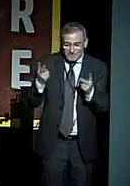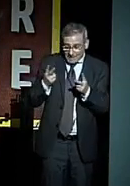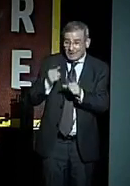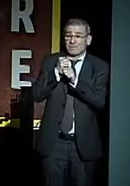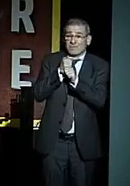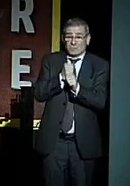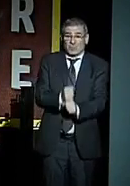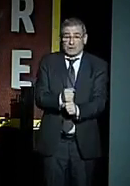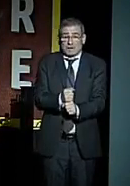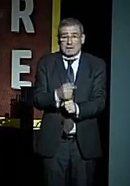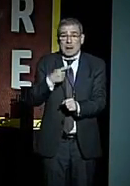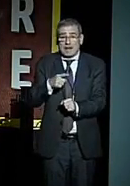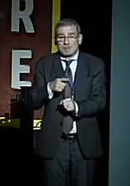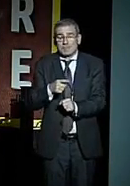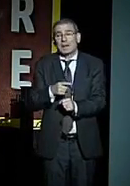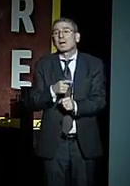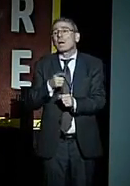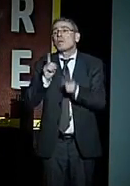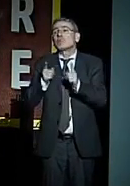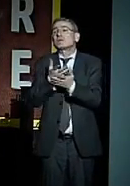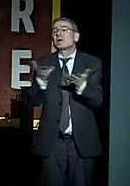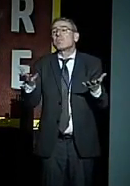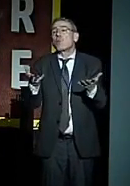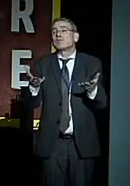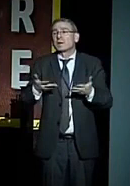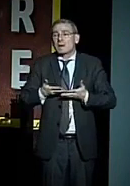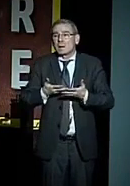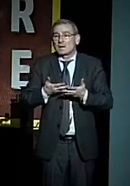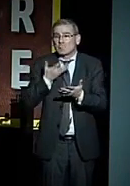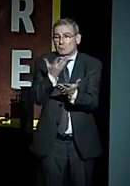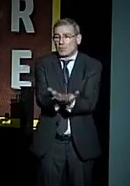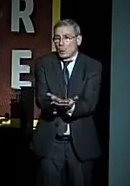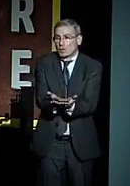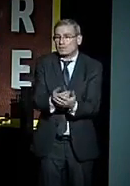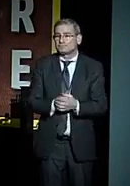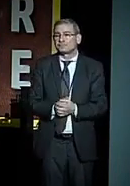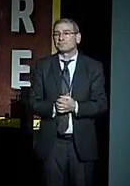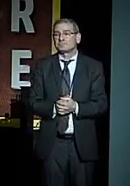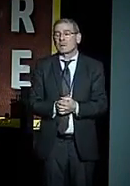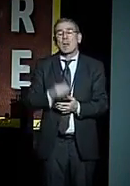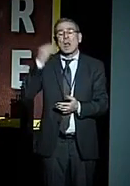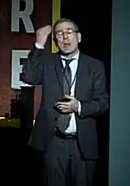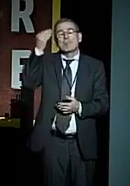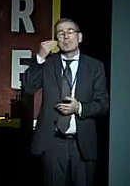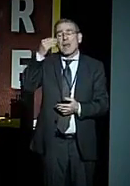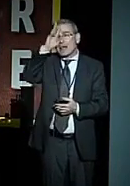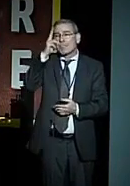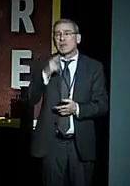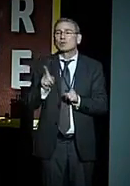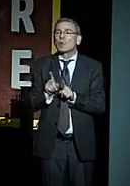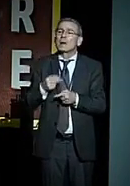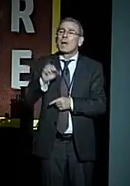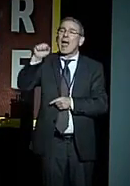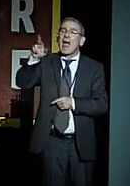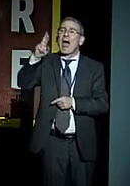oggi per mettere in campo le politiche pubbliche. Ecco, margine è una parola che mi piace anche perché ricorda un'altra parola, che è argine, una